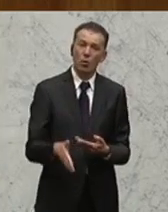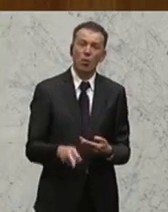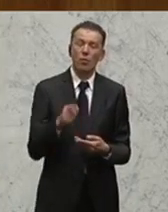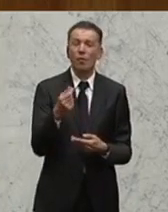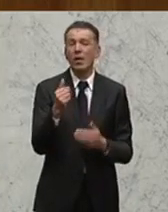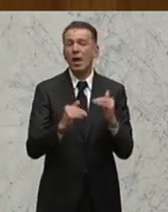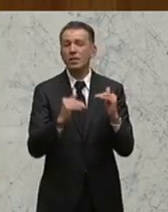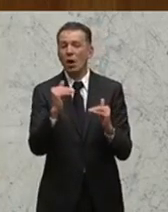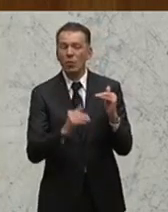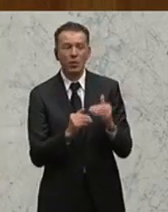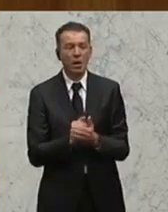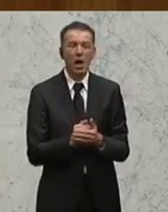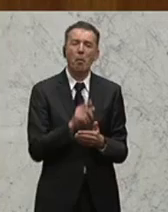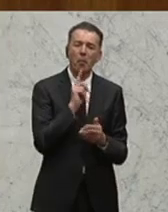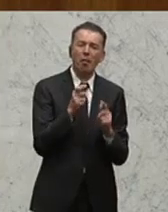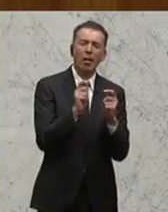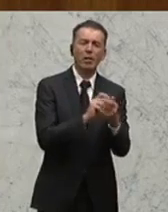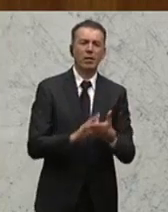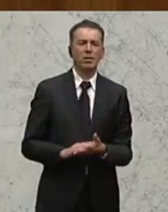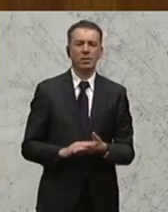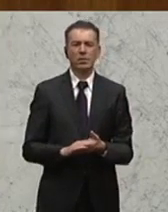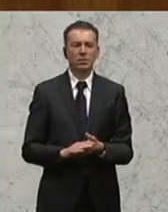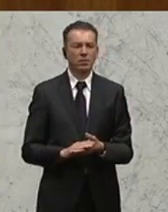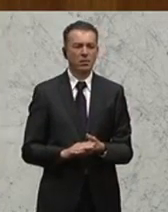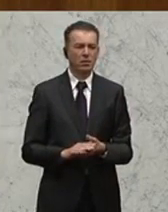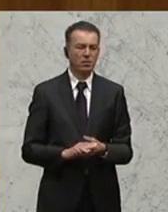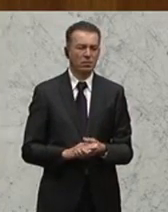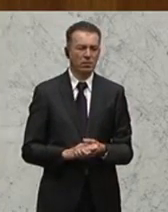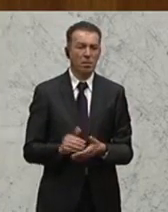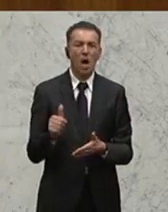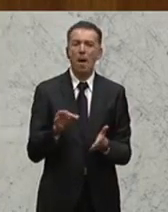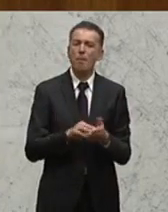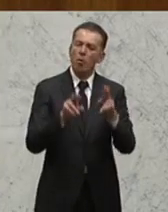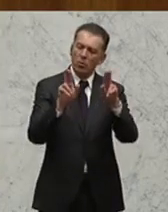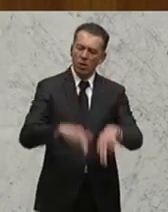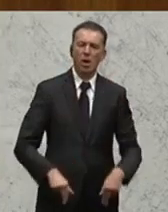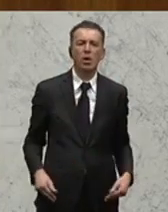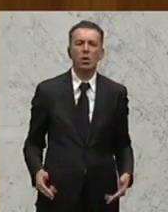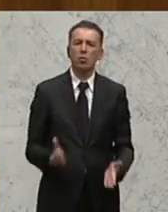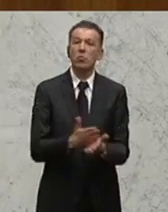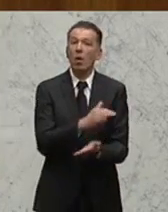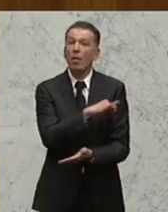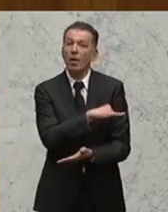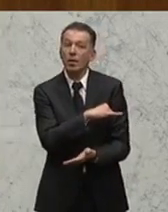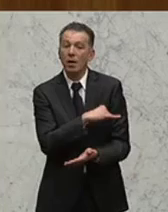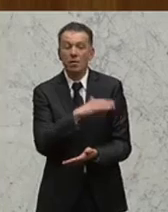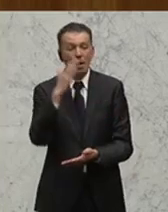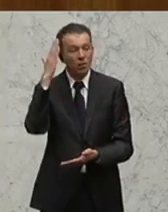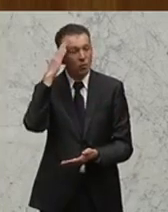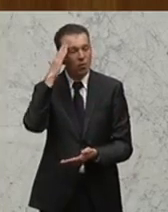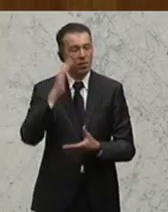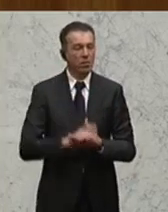diesem Finanzausgleich das eine oder andere zu machen. Und wenn, in einem Punkt gebe ich dir recht, es wäre durchaus interessant, einmal zu